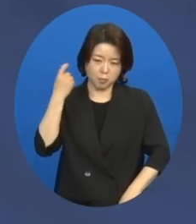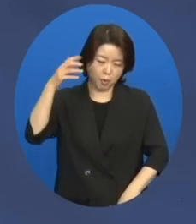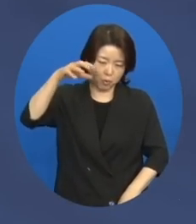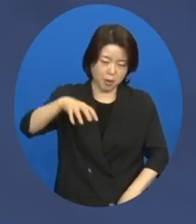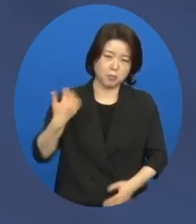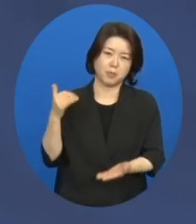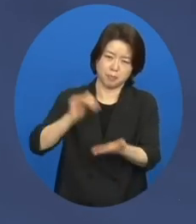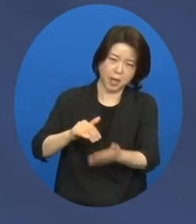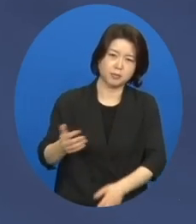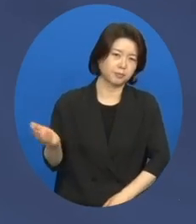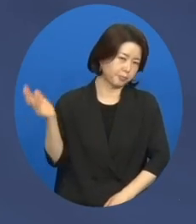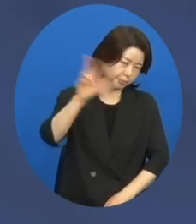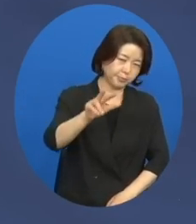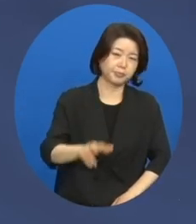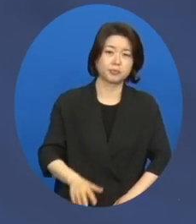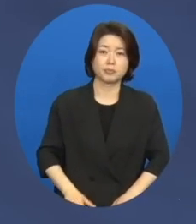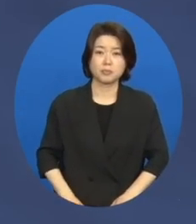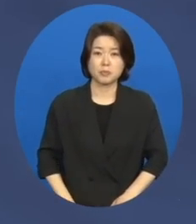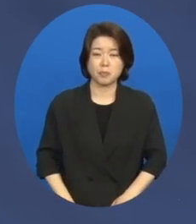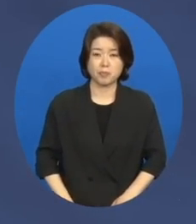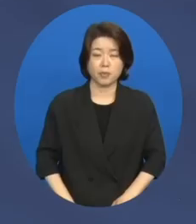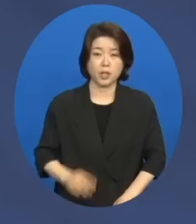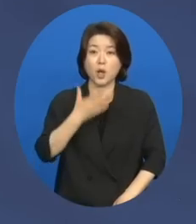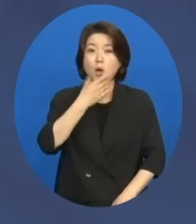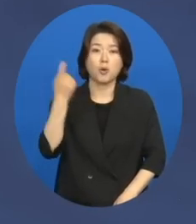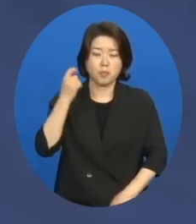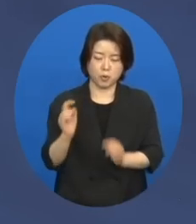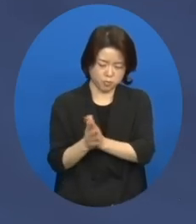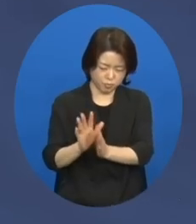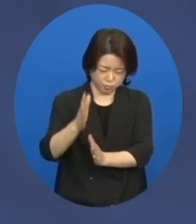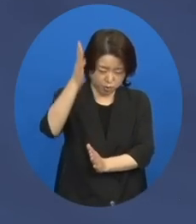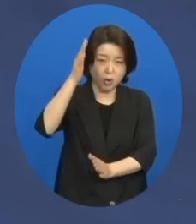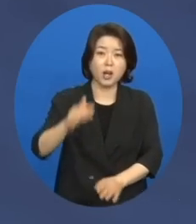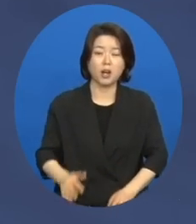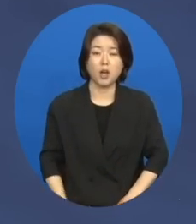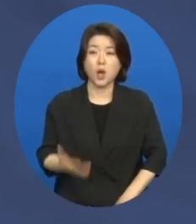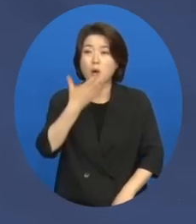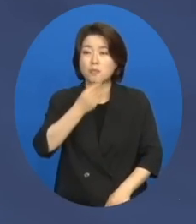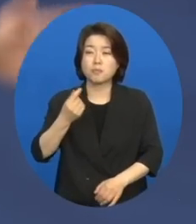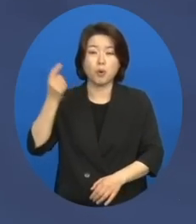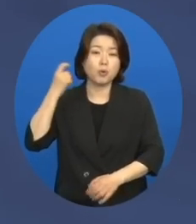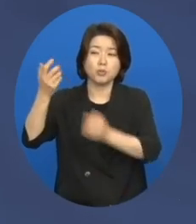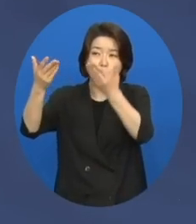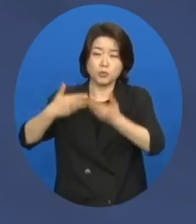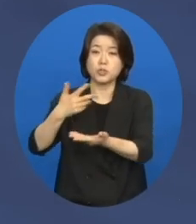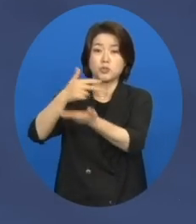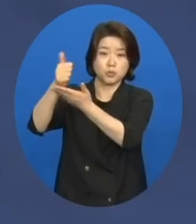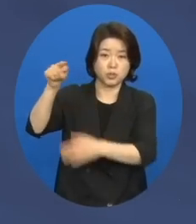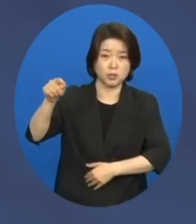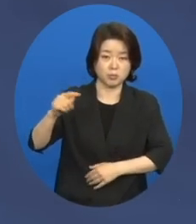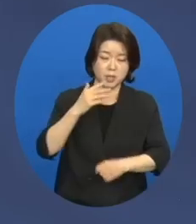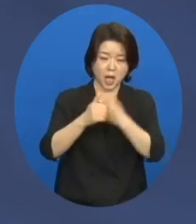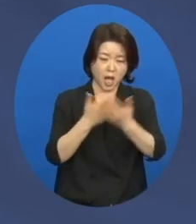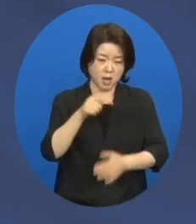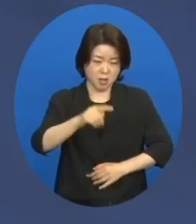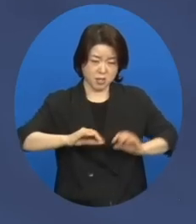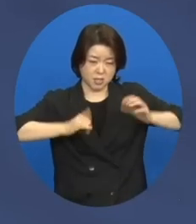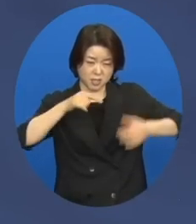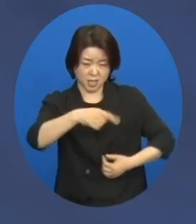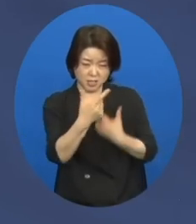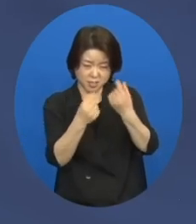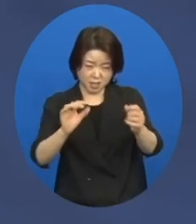돌아가자고. 복음을 영화롭게 하라고. 복음을 주신 주님을, 하나님이 세상을 이처럼